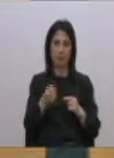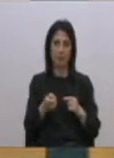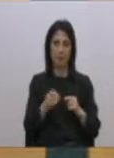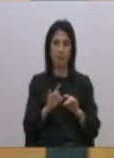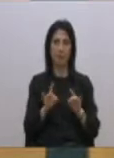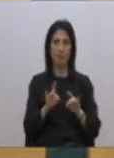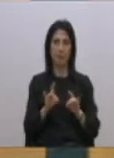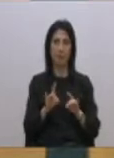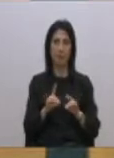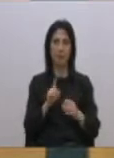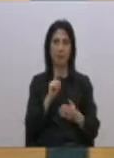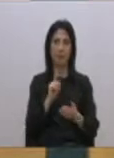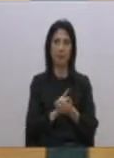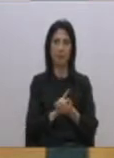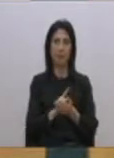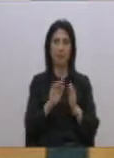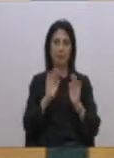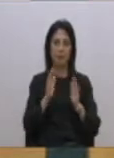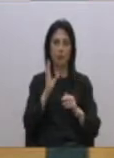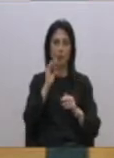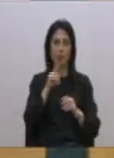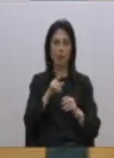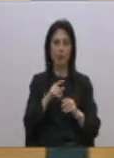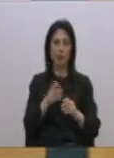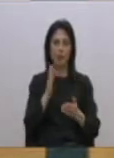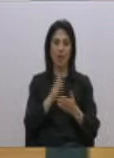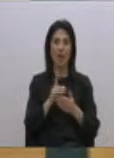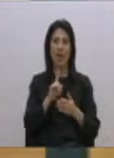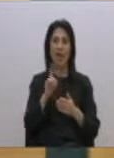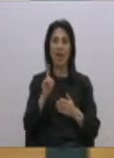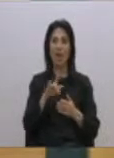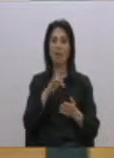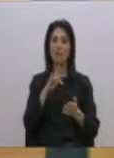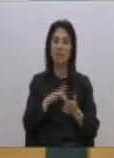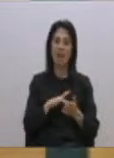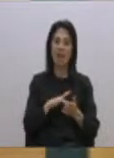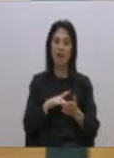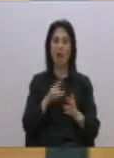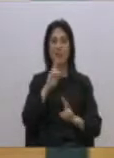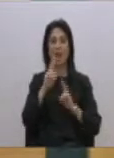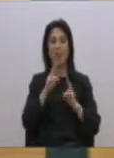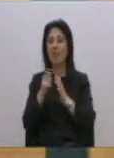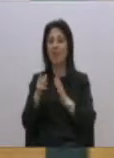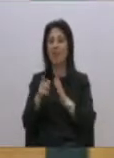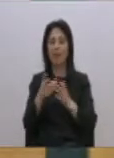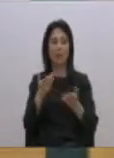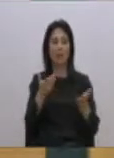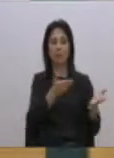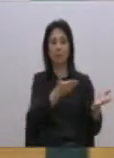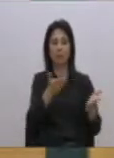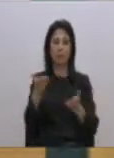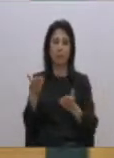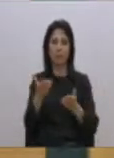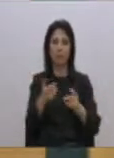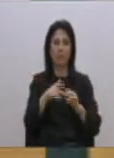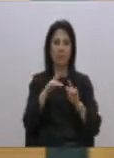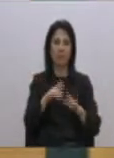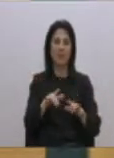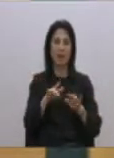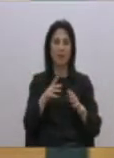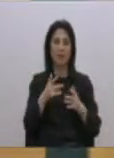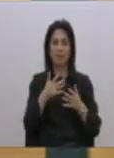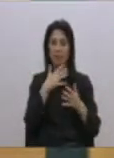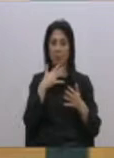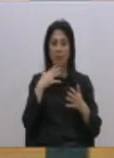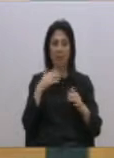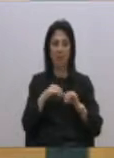რომ აუცილებლობის შემთხვევაში, როდესაც ეს გამოწვეულია რაიონულ საქალაქო სააპელაციო სასამართლოში მოსამართლის ნაკლებ განსახლებული საქმეთა რაოდენობის